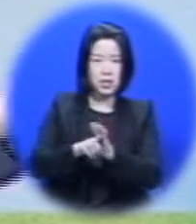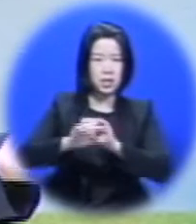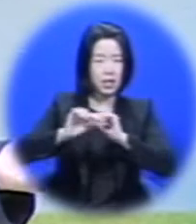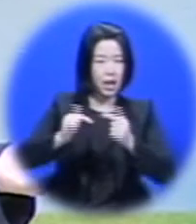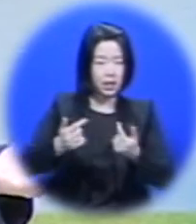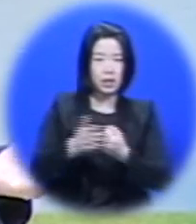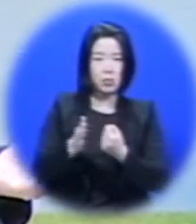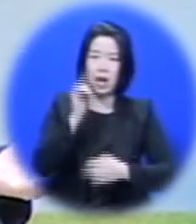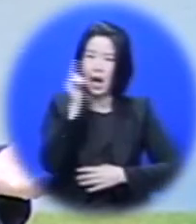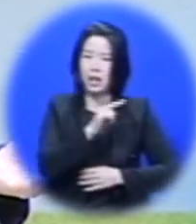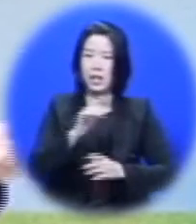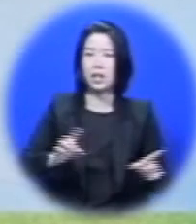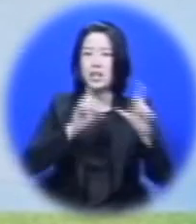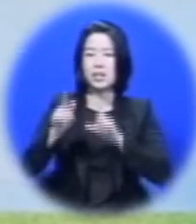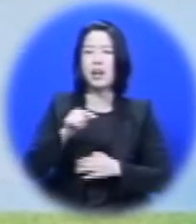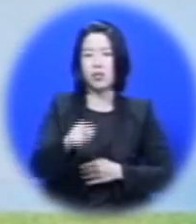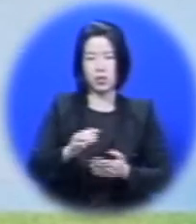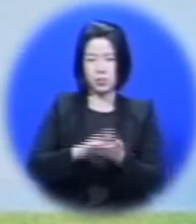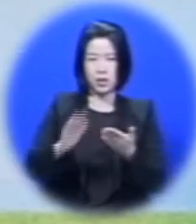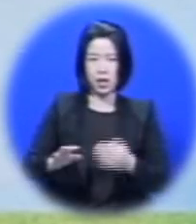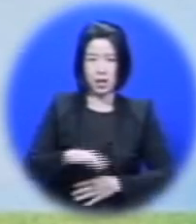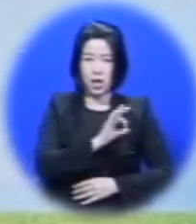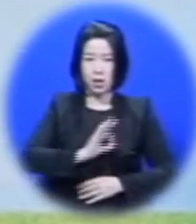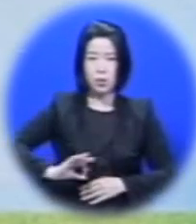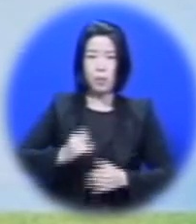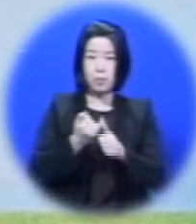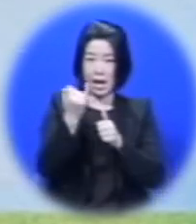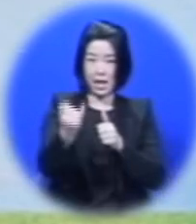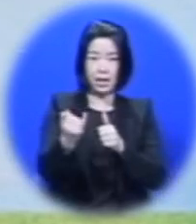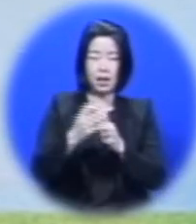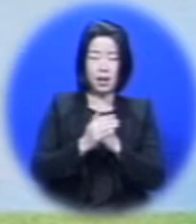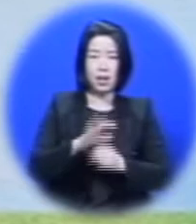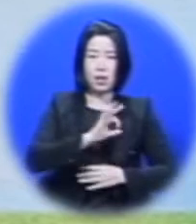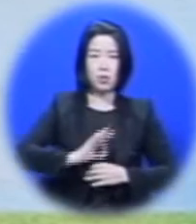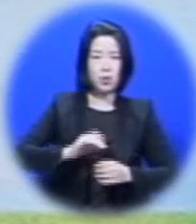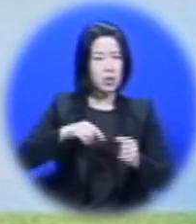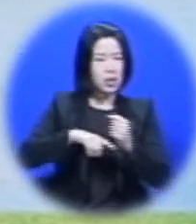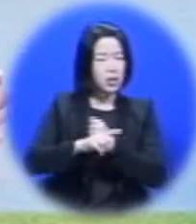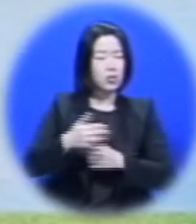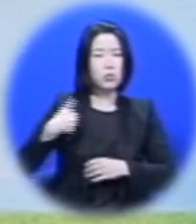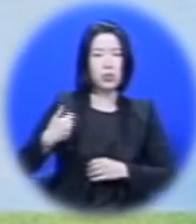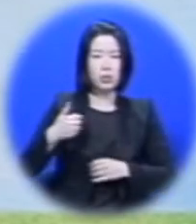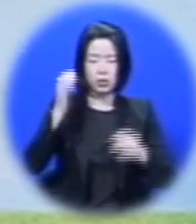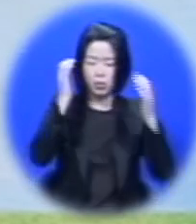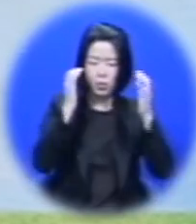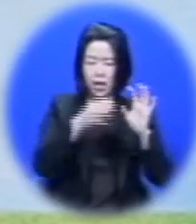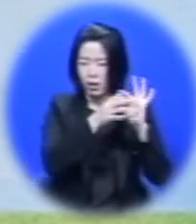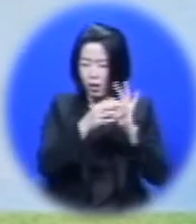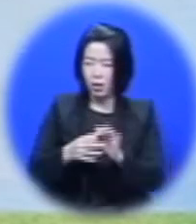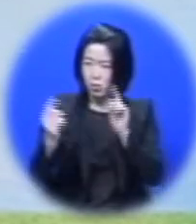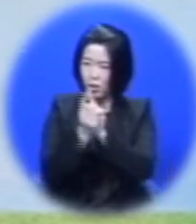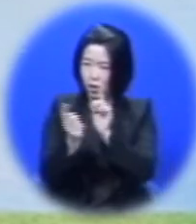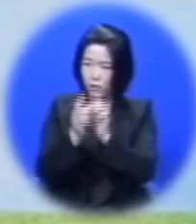악하게 사는 것뿐입니다. 욥의 아내가 욥이 이유를 알 수 없는 고난을 계속 당하게 되는 것을